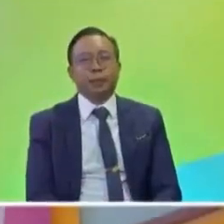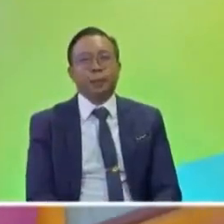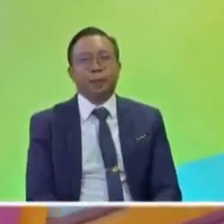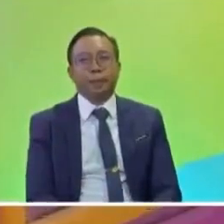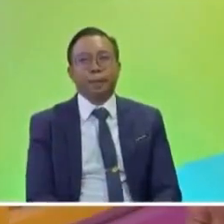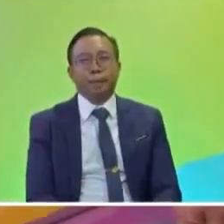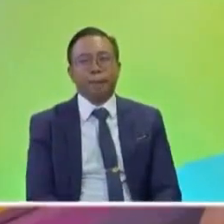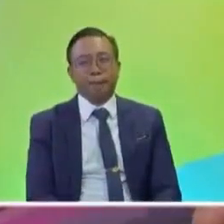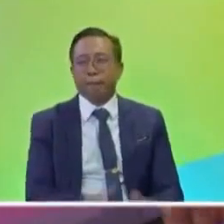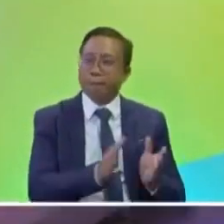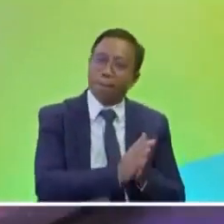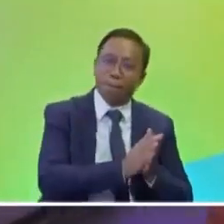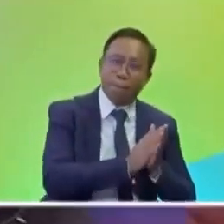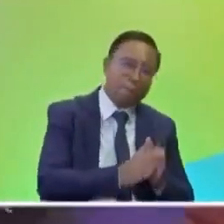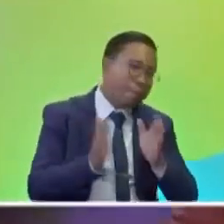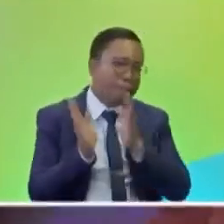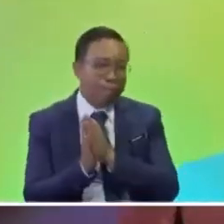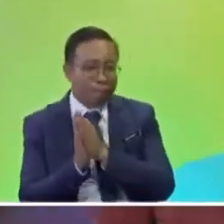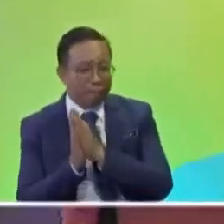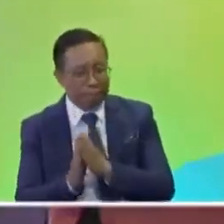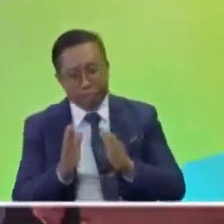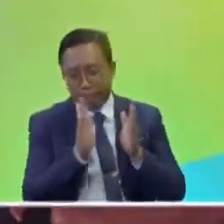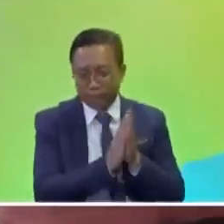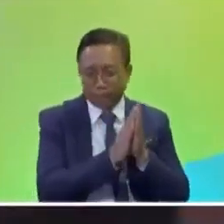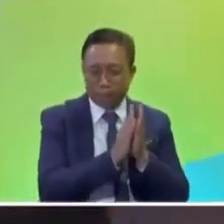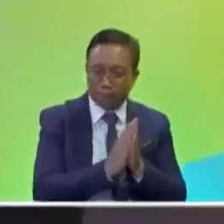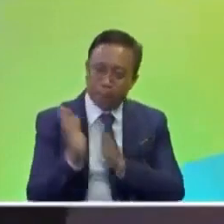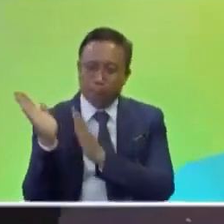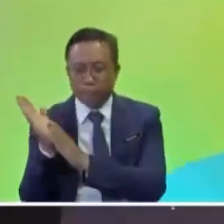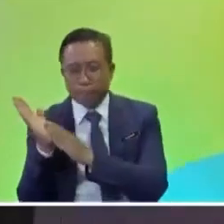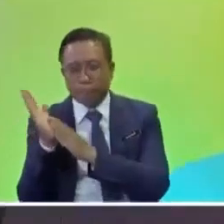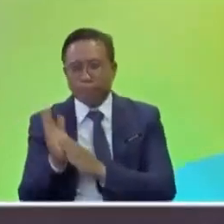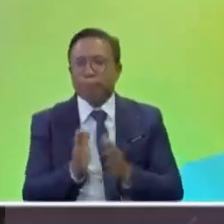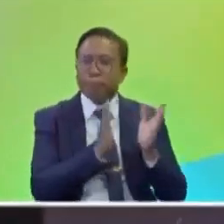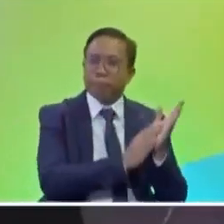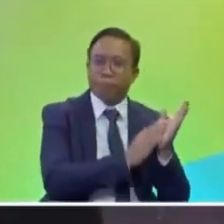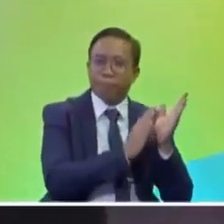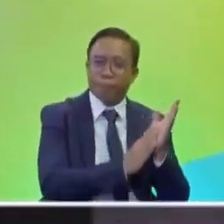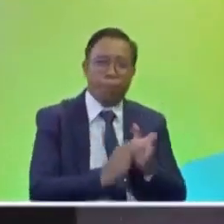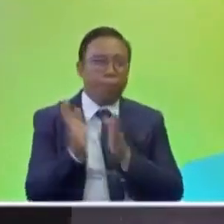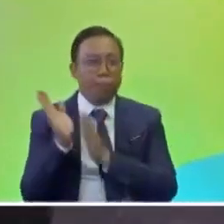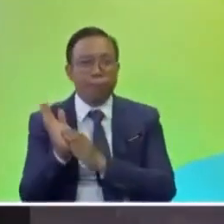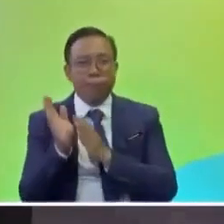Bye-bye. Jom cikgu, kita nyanyi lagi lah. Boleh. Ada muzik. Muzik, yes. Asam muzik gerak.